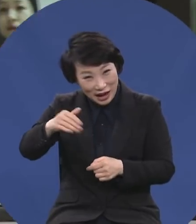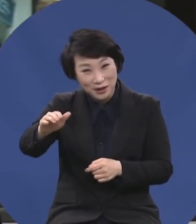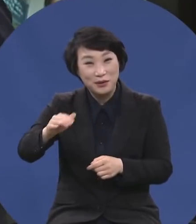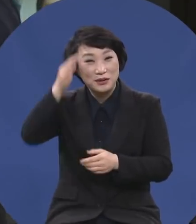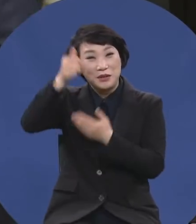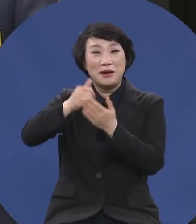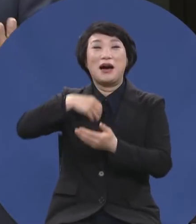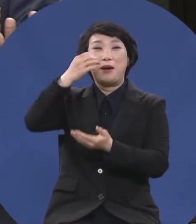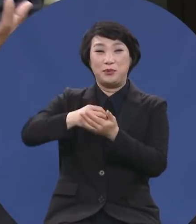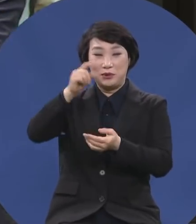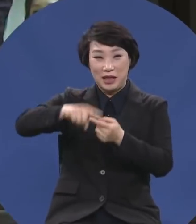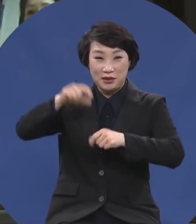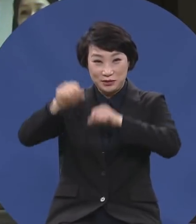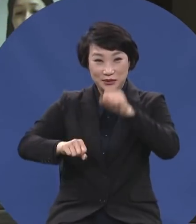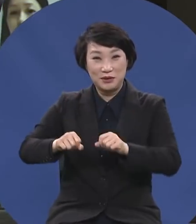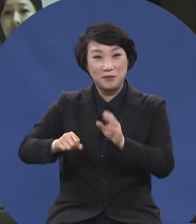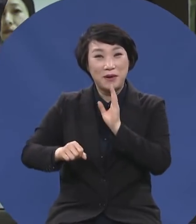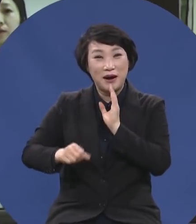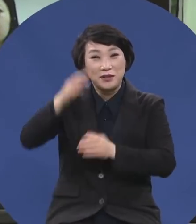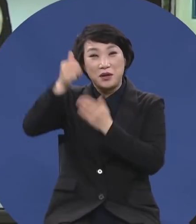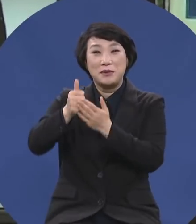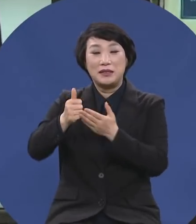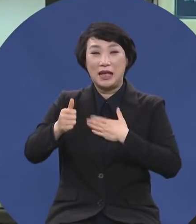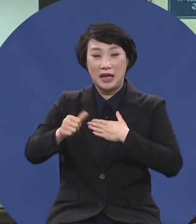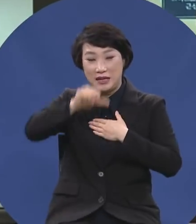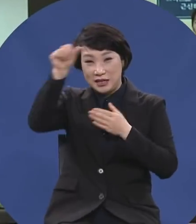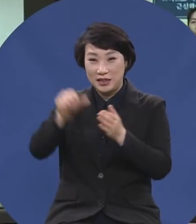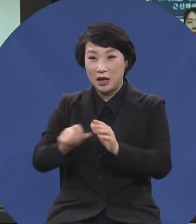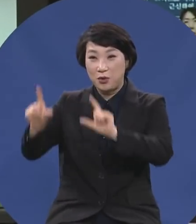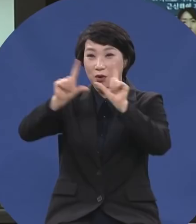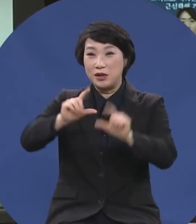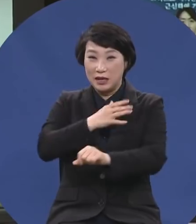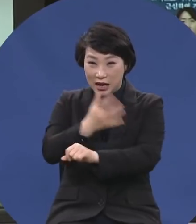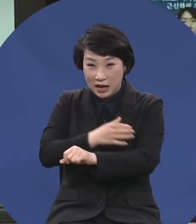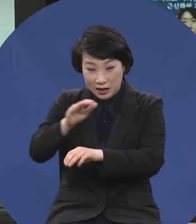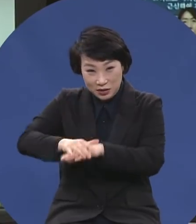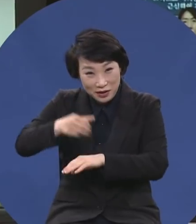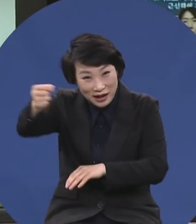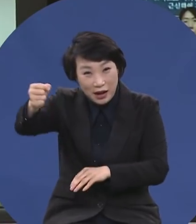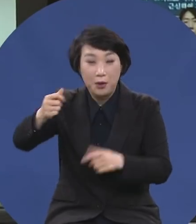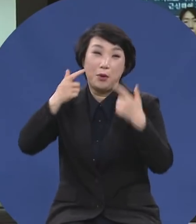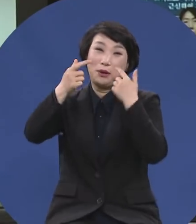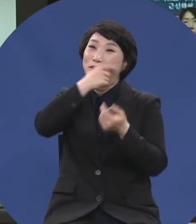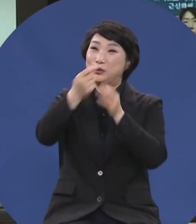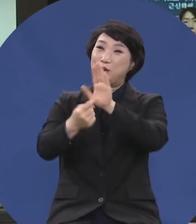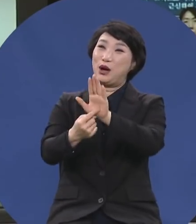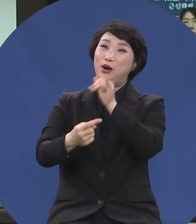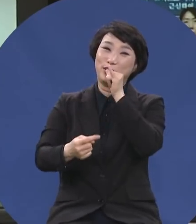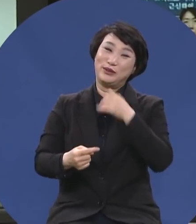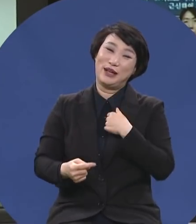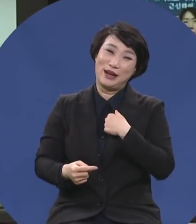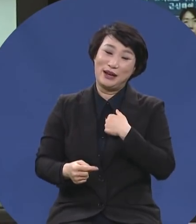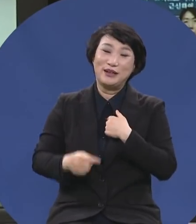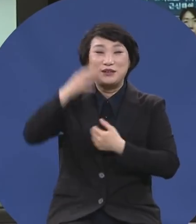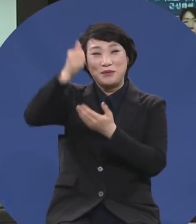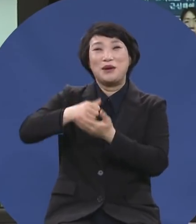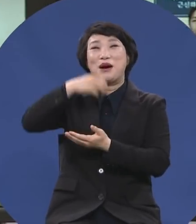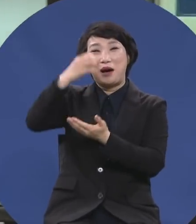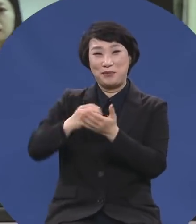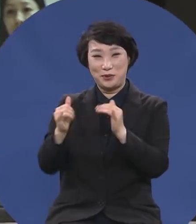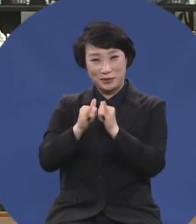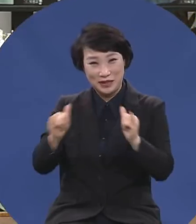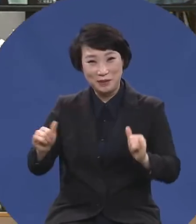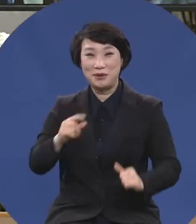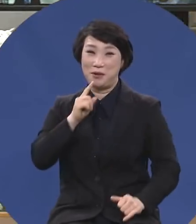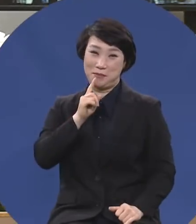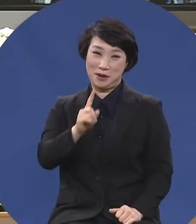대로 움직여서 성령이 내 인생의 삶의 실권을 가지고 계심을 확증하고 계신 것이 성령에 감동된